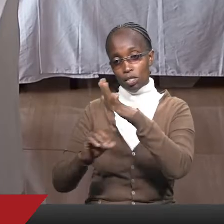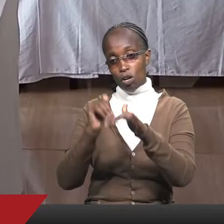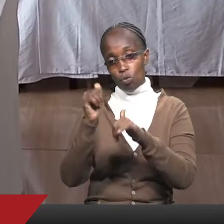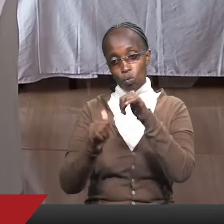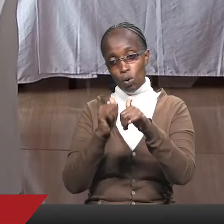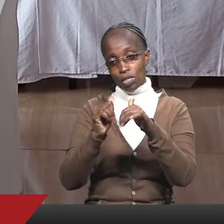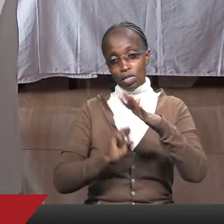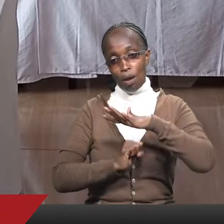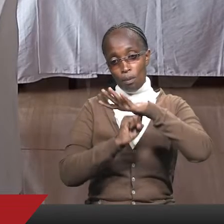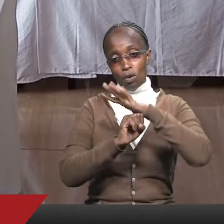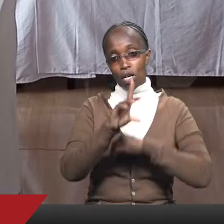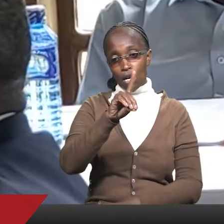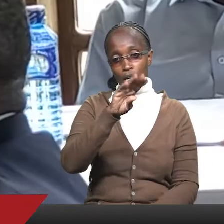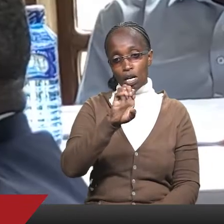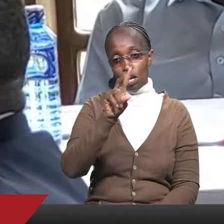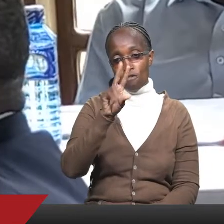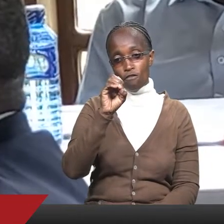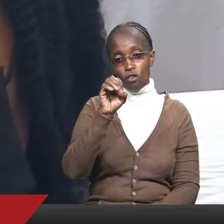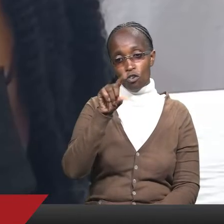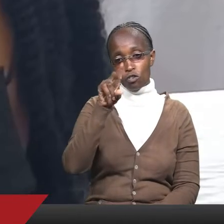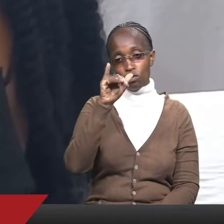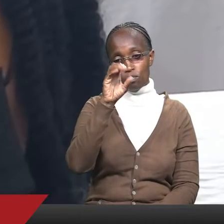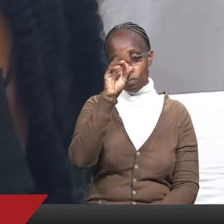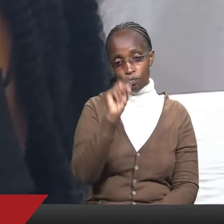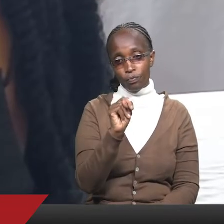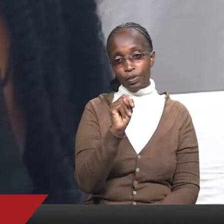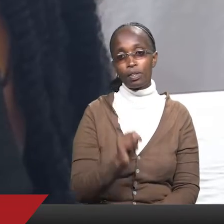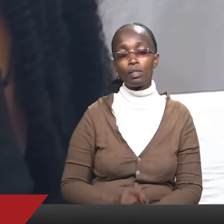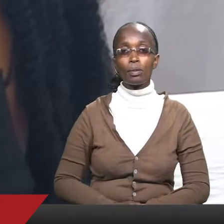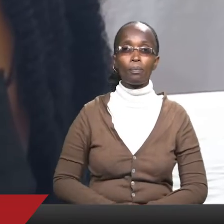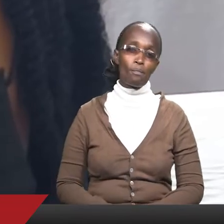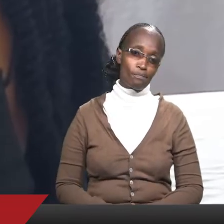zinazounga mkono ugatuzi. Zablon, Mashare Undugu TV.